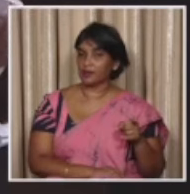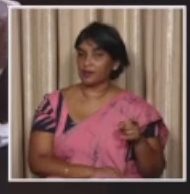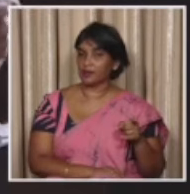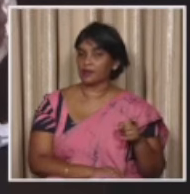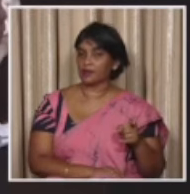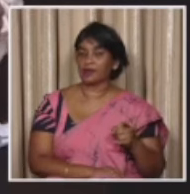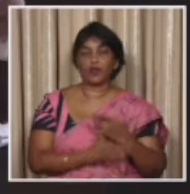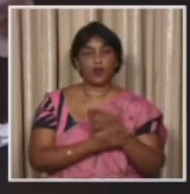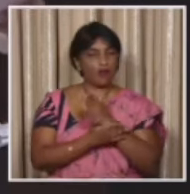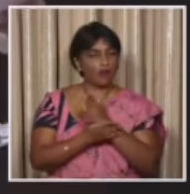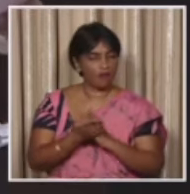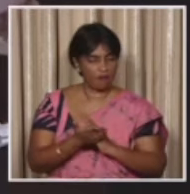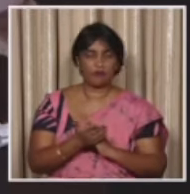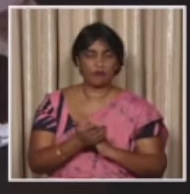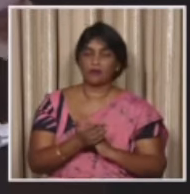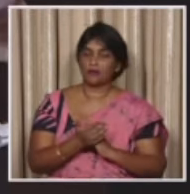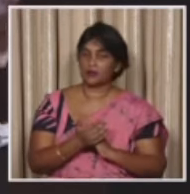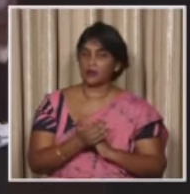කොටසක්